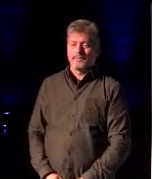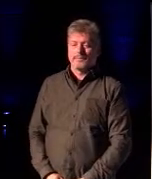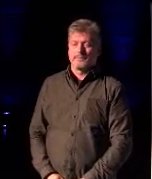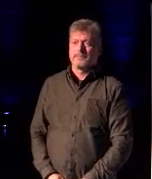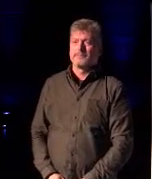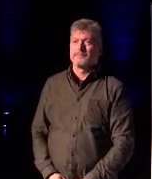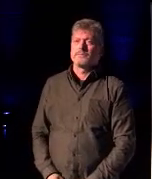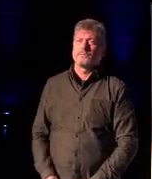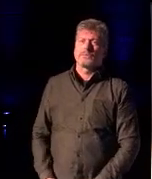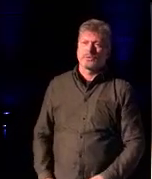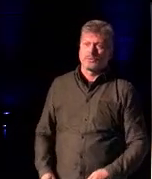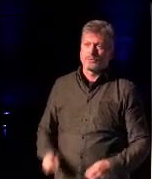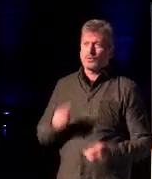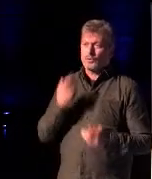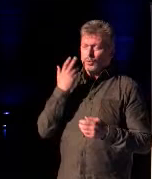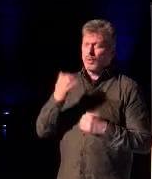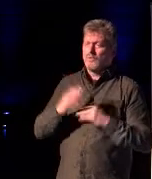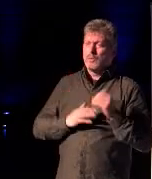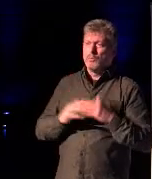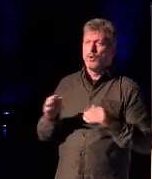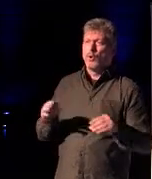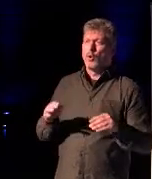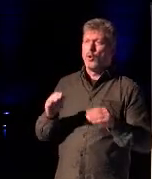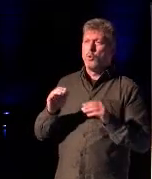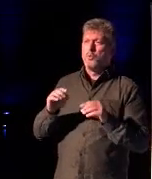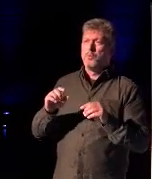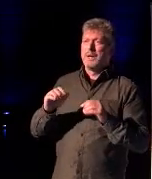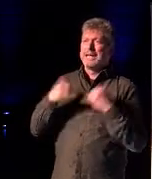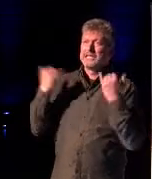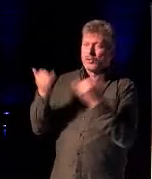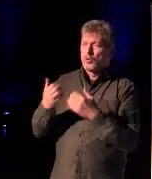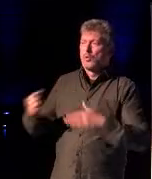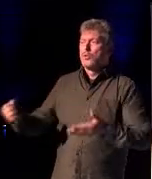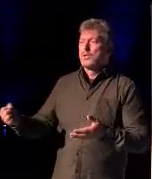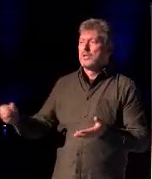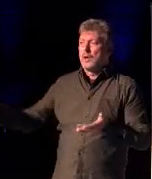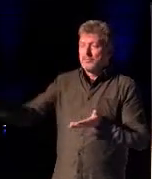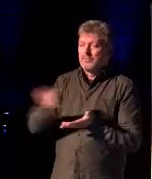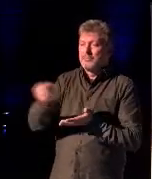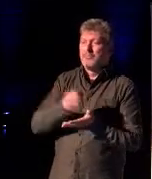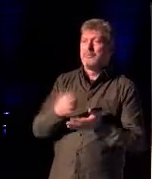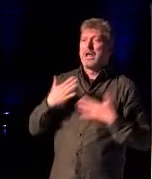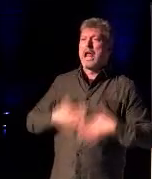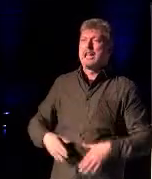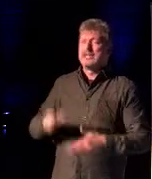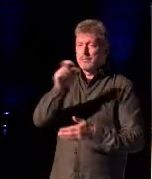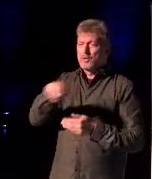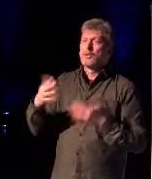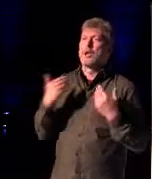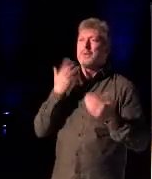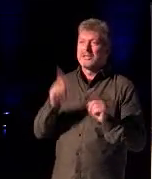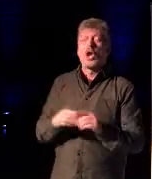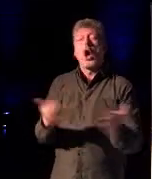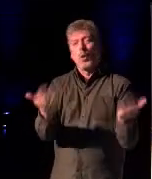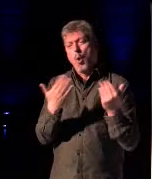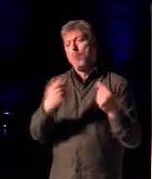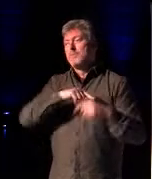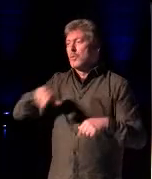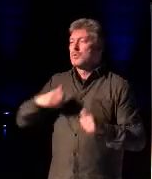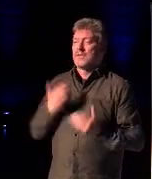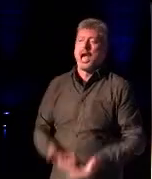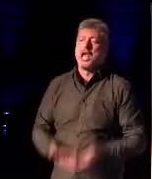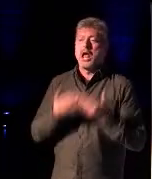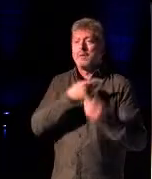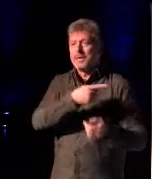Når vi bygger institusjoner og befolker dem med helsepersonell, så blir det til at vi på en måte sier at ja, kom til oss, så skal vi hjelpe